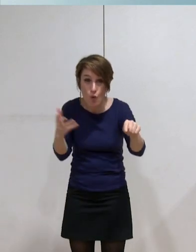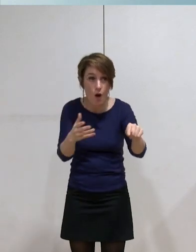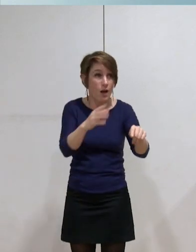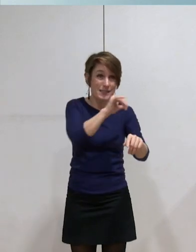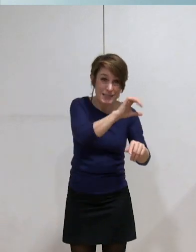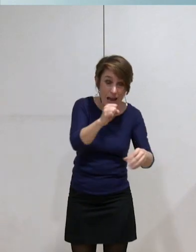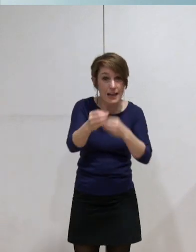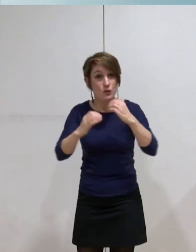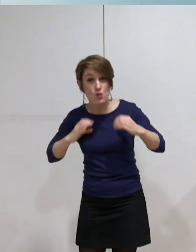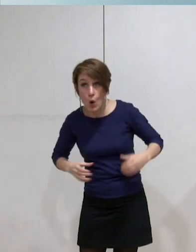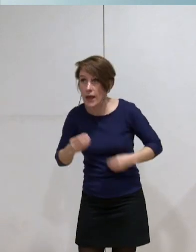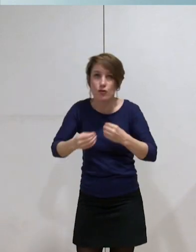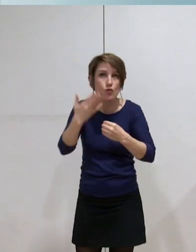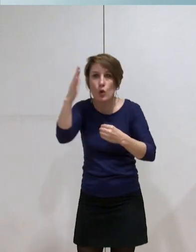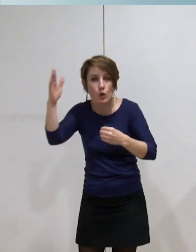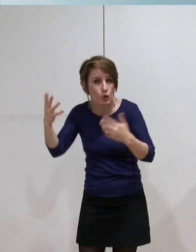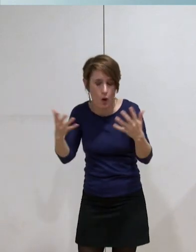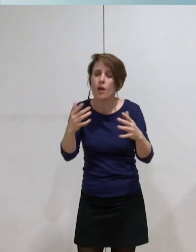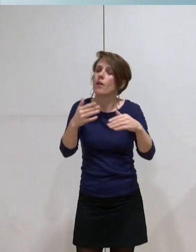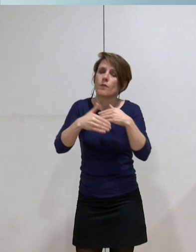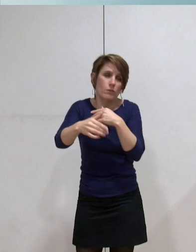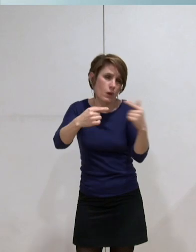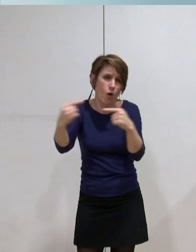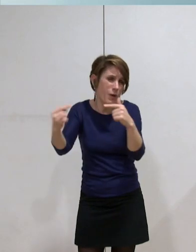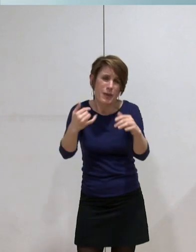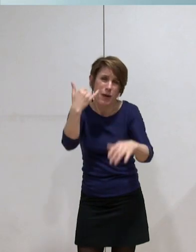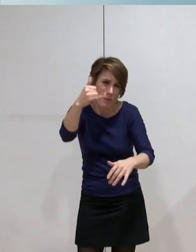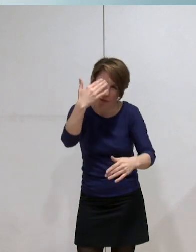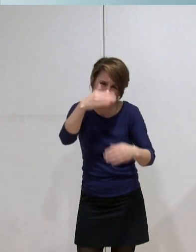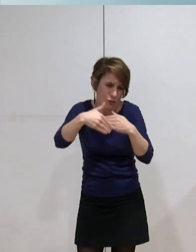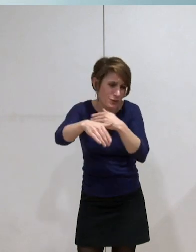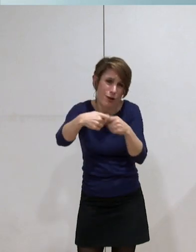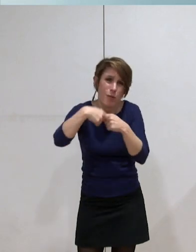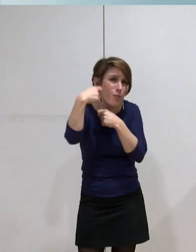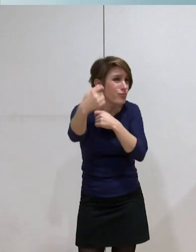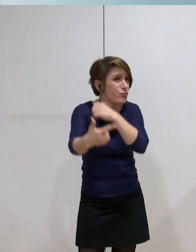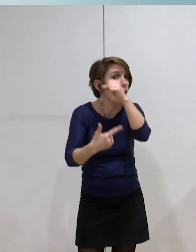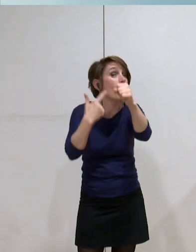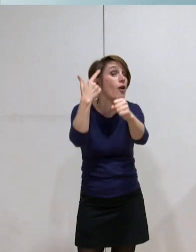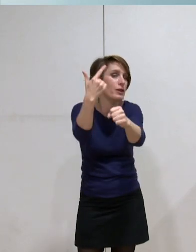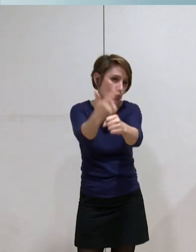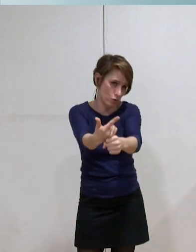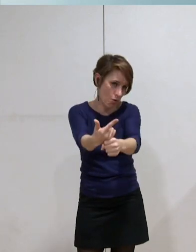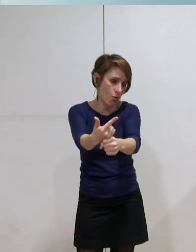aurons l'occasion d'y revenir j'imagine dans les 2 ans qui vont construire ce